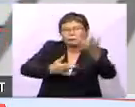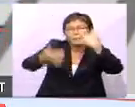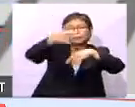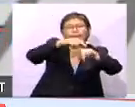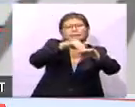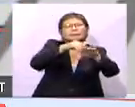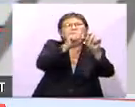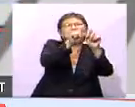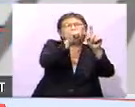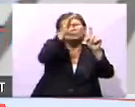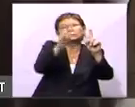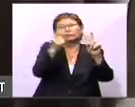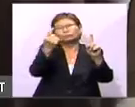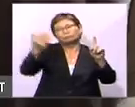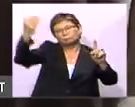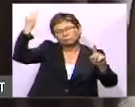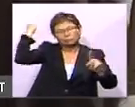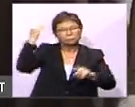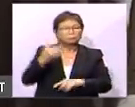Januari lalu.